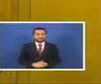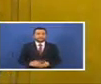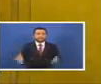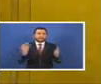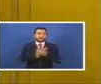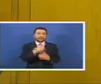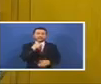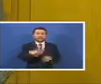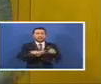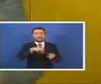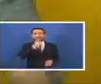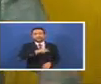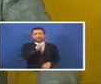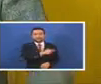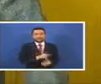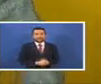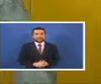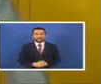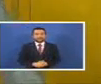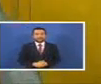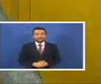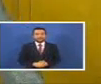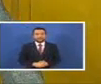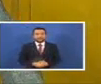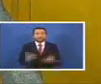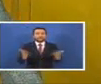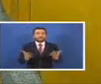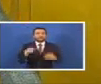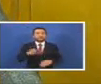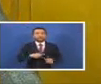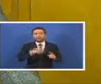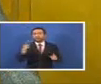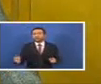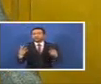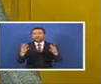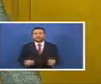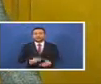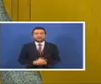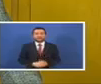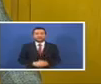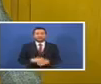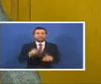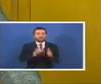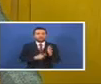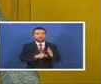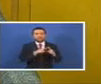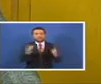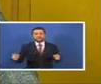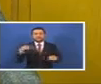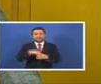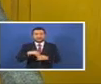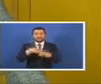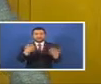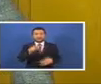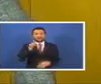Barış dedi Ahmet abi. Nasıl bugünlere geldik? Sürecin içinde